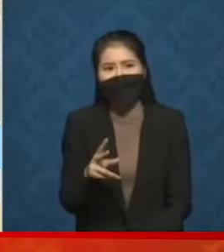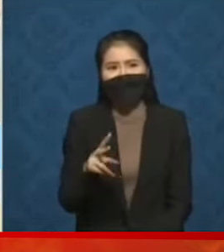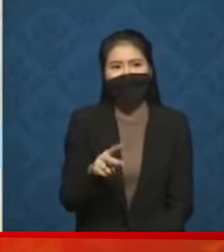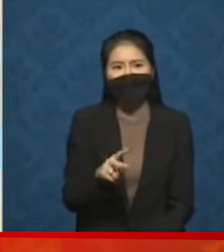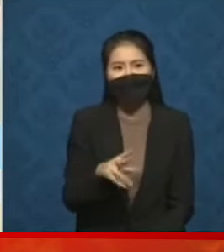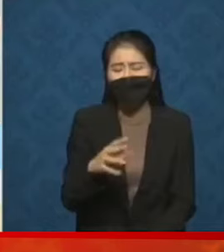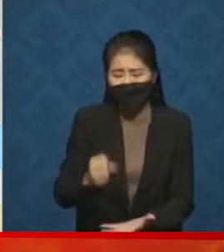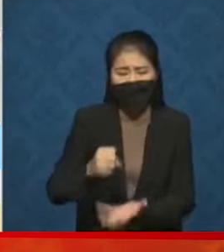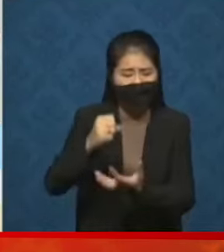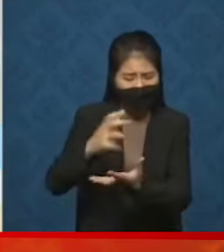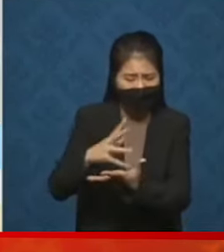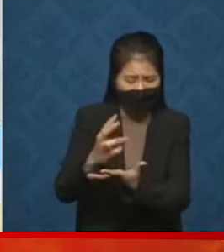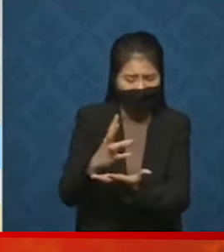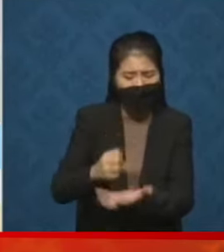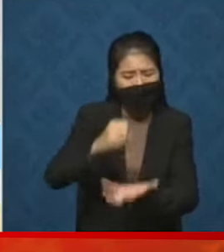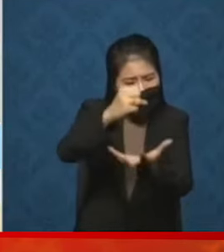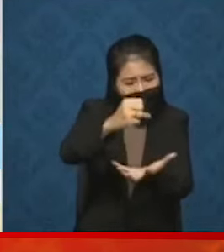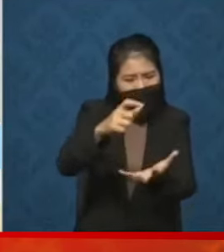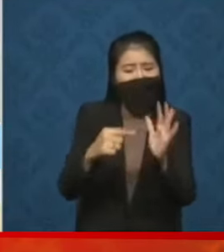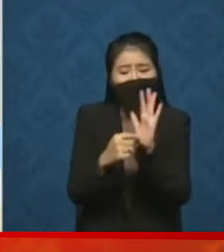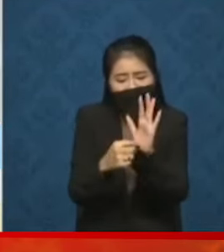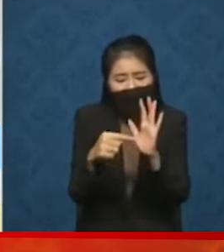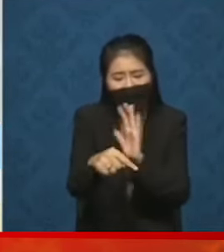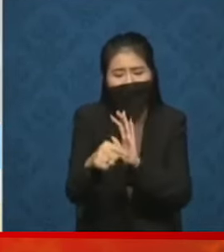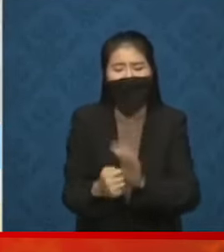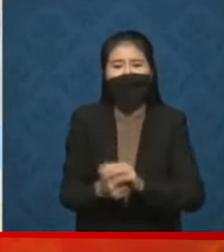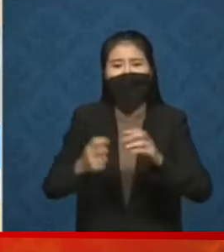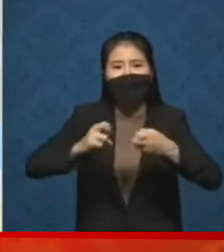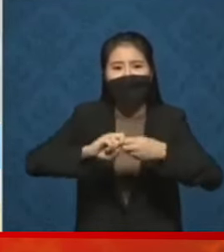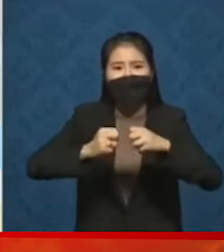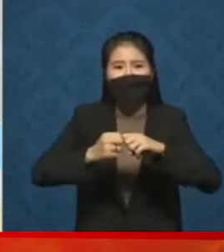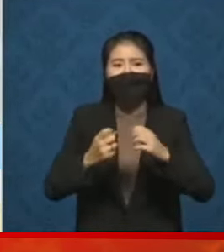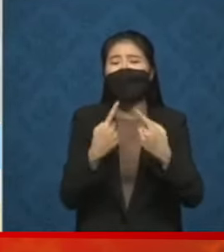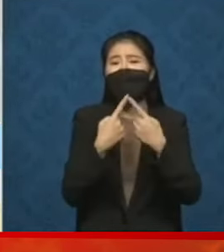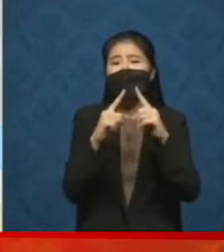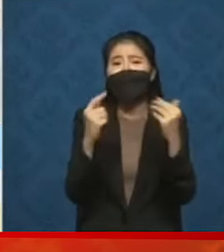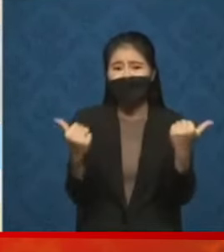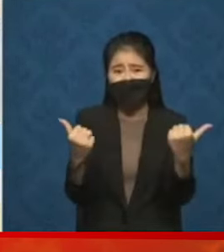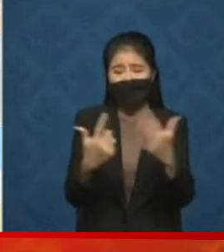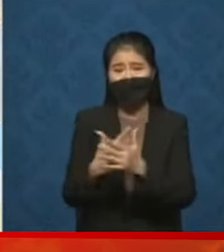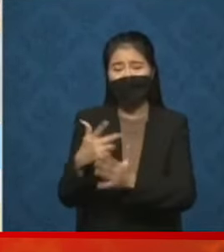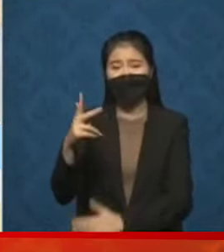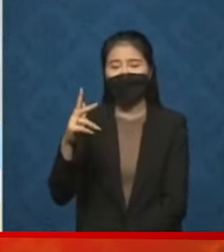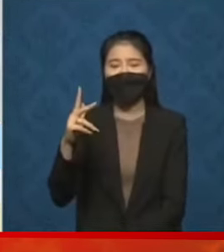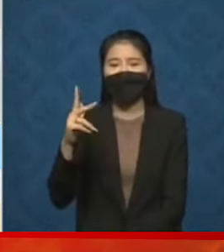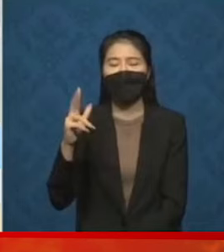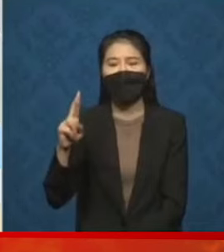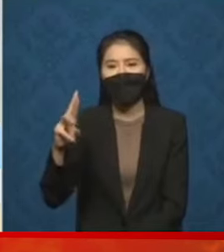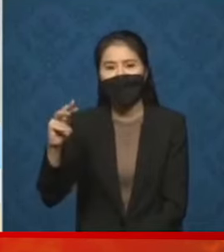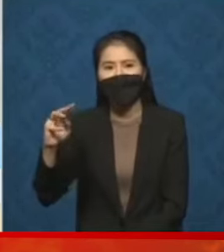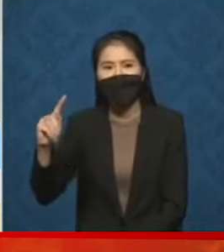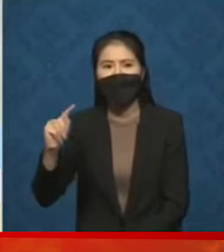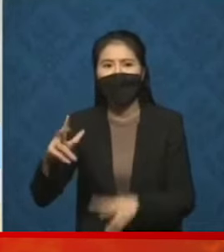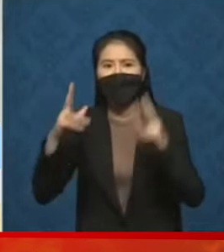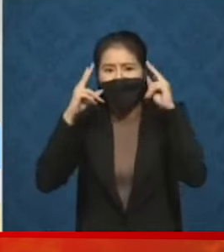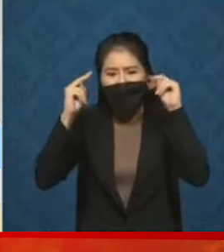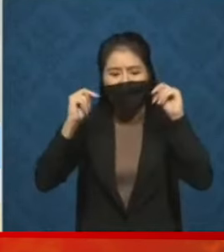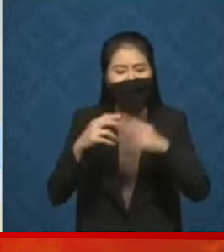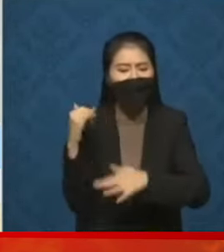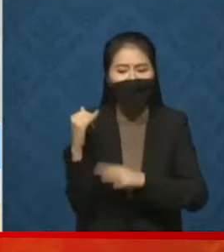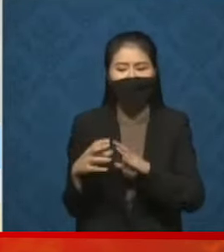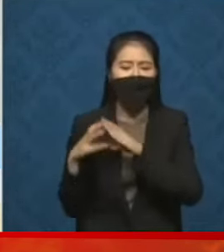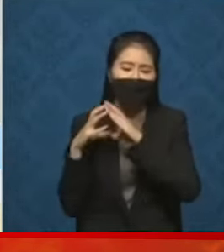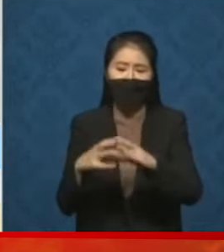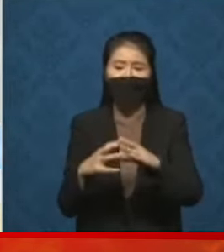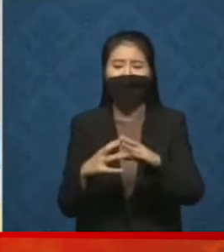้ผมพูดวันนี้ท่านไมมาตอบผมจะให้เกษตรกรรีปึงใครถามกท